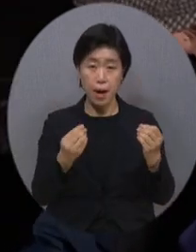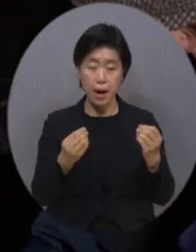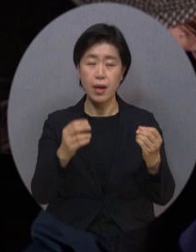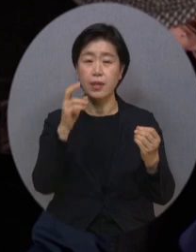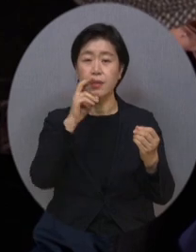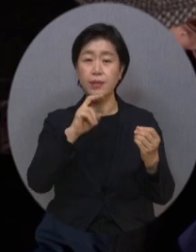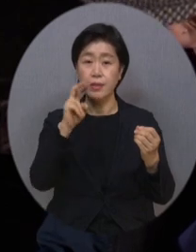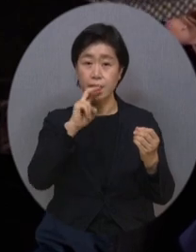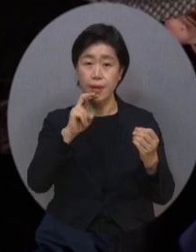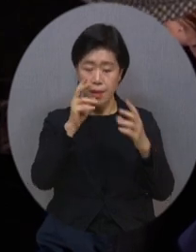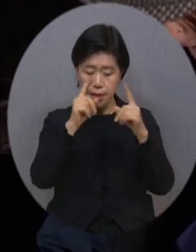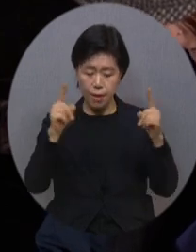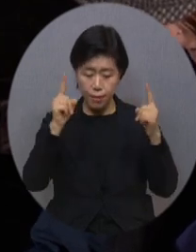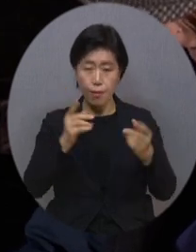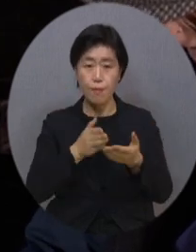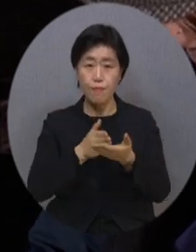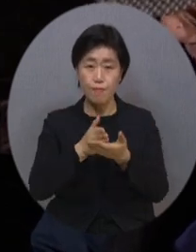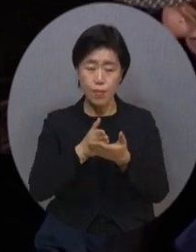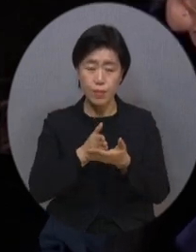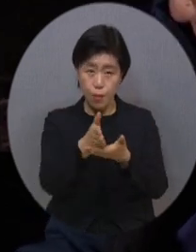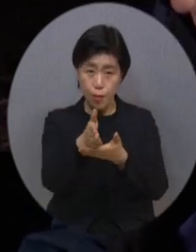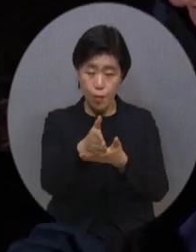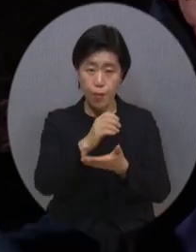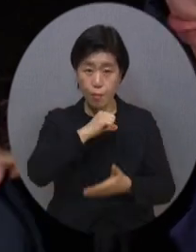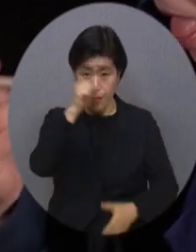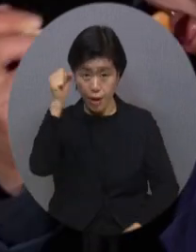봐서 음대를 들어가가지고.